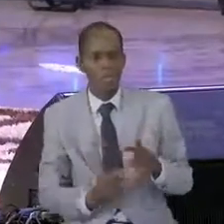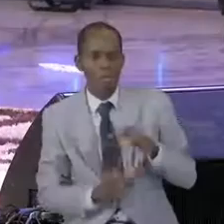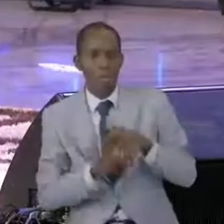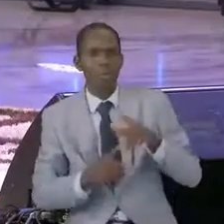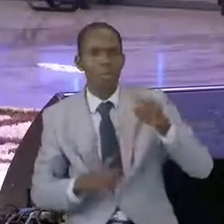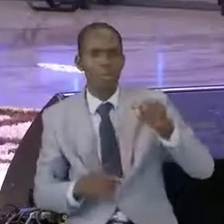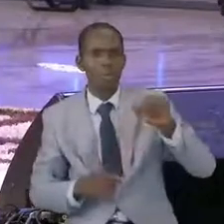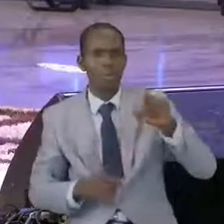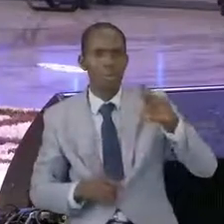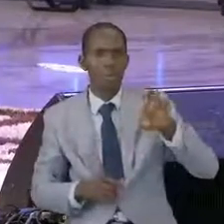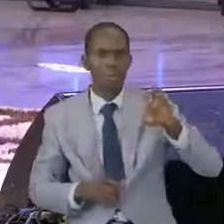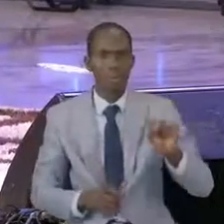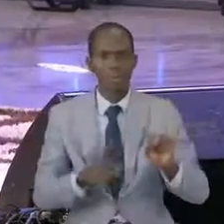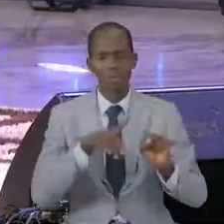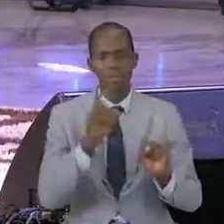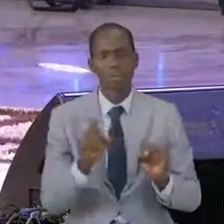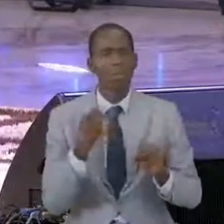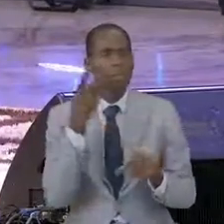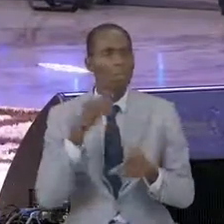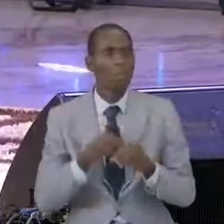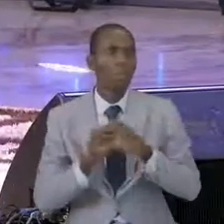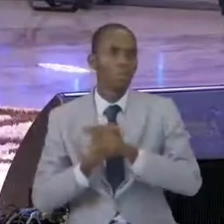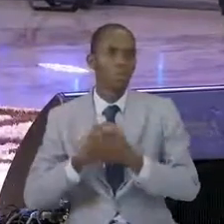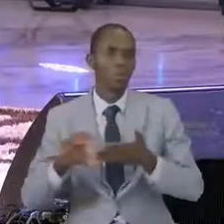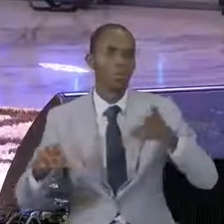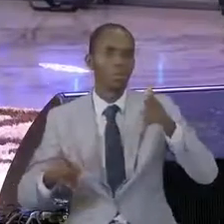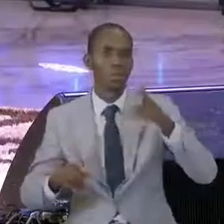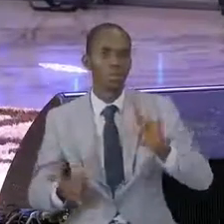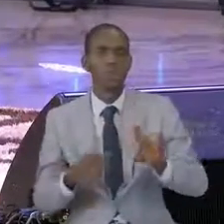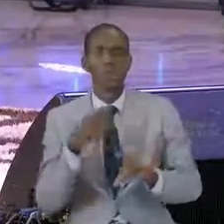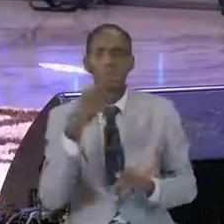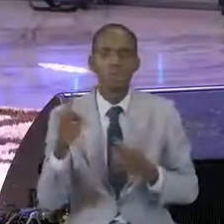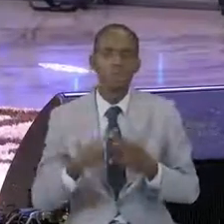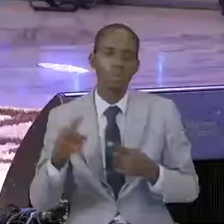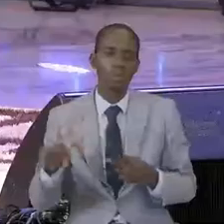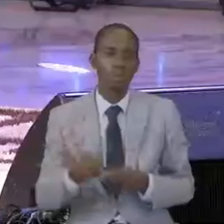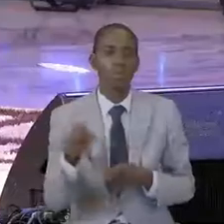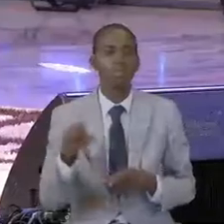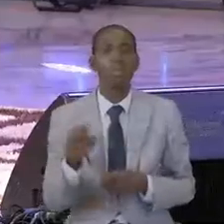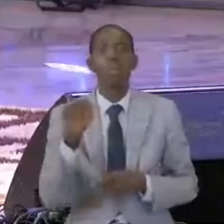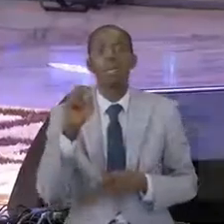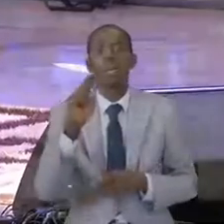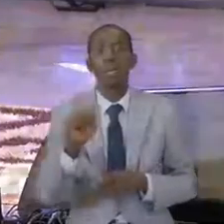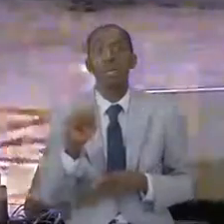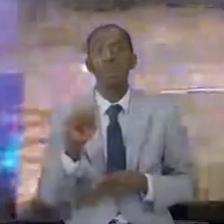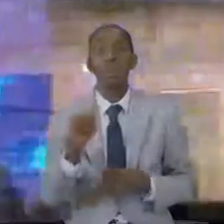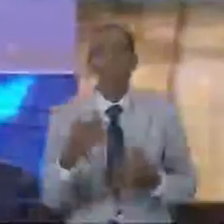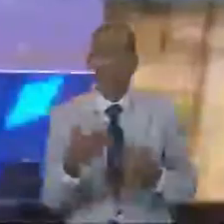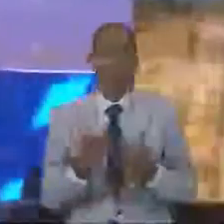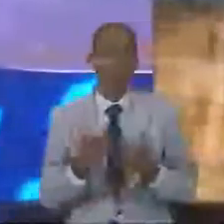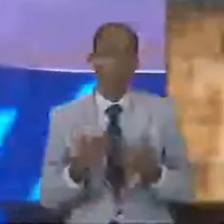verset 28 et leur répondit c'est un ennemi qui a fait